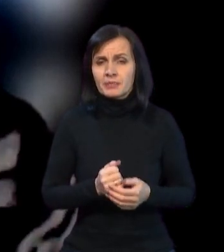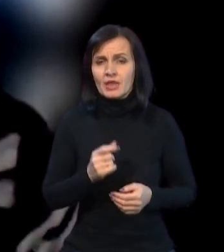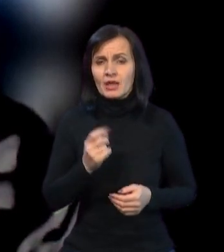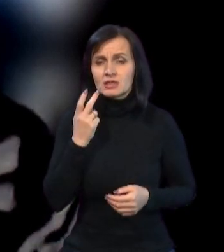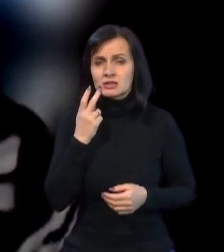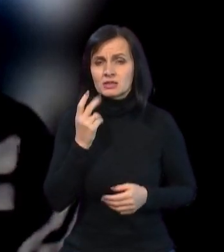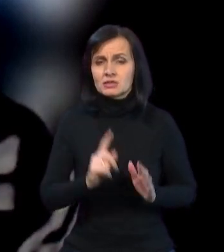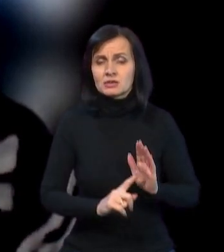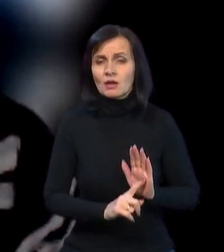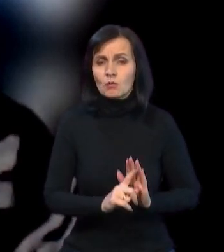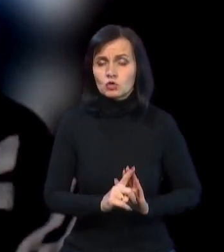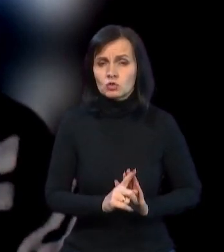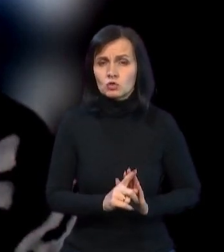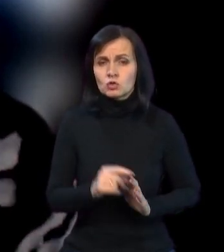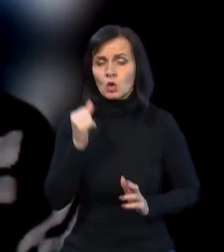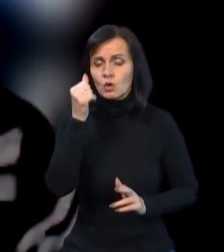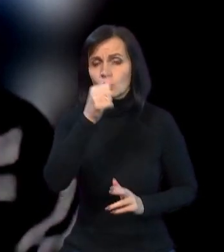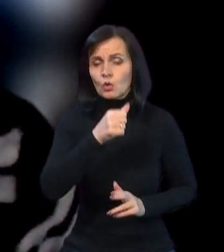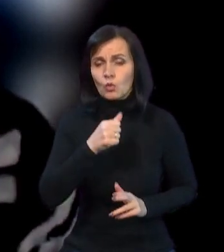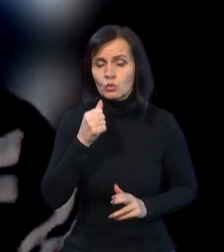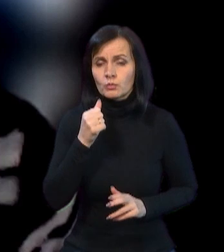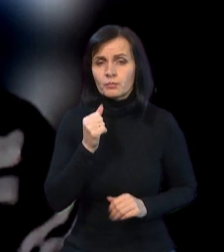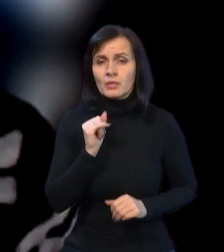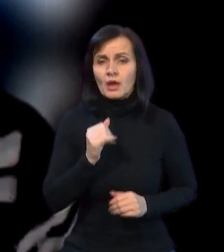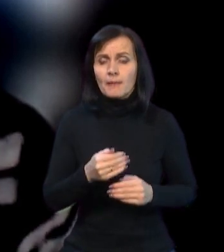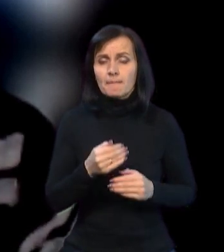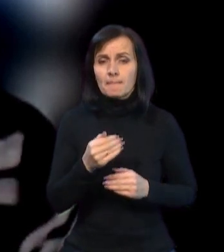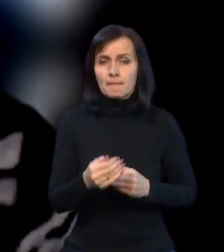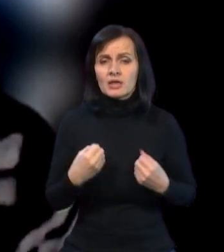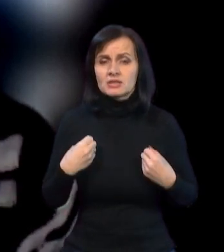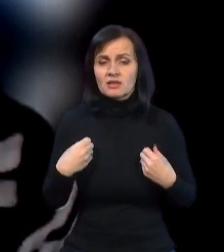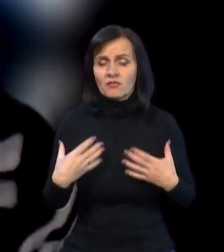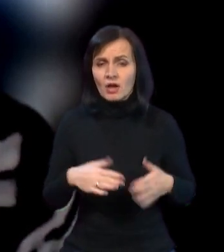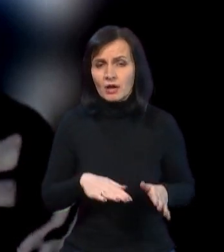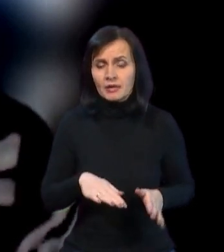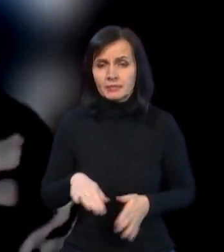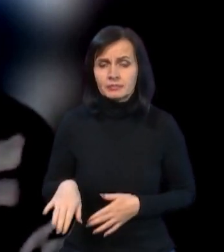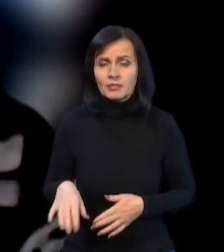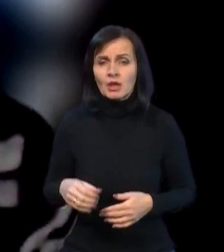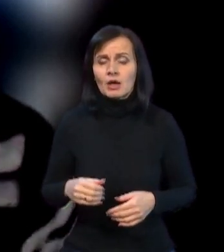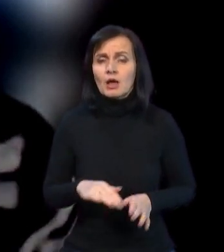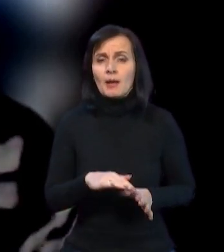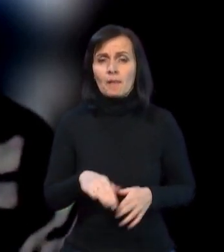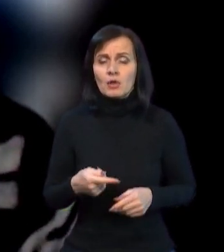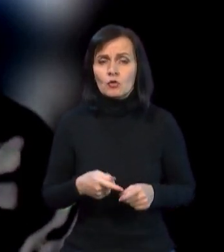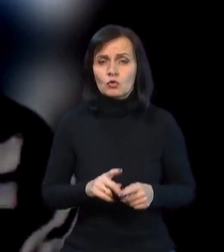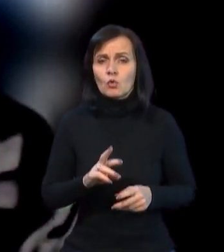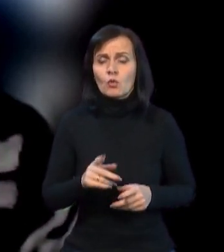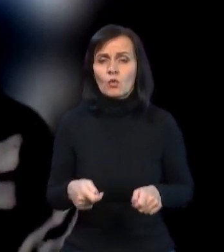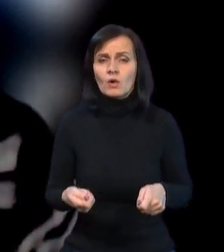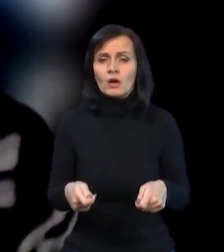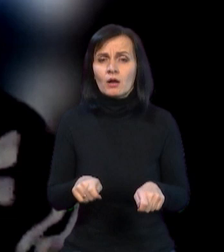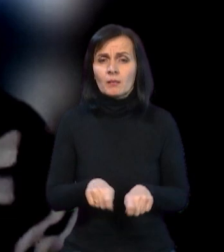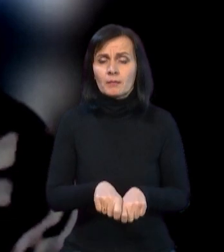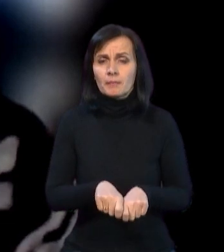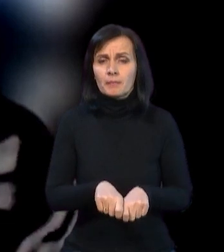завжди на початку року, після свят, після того, як закриваються